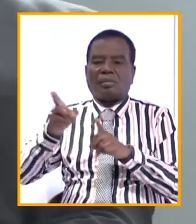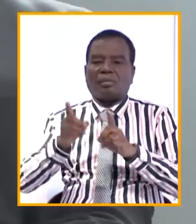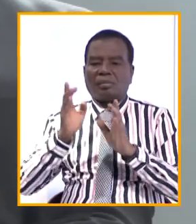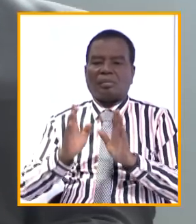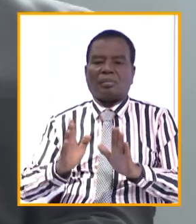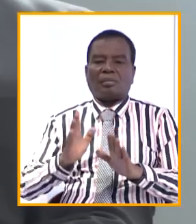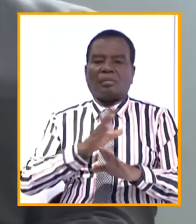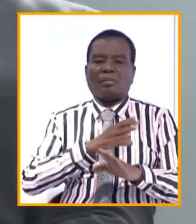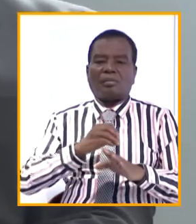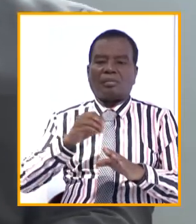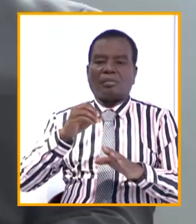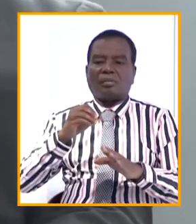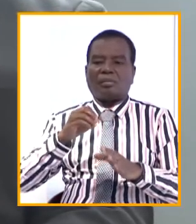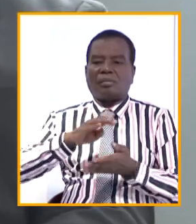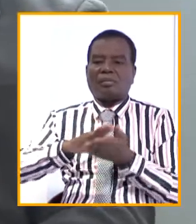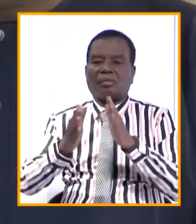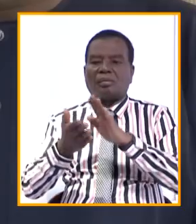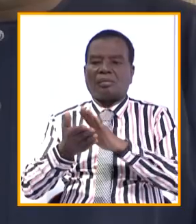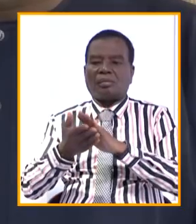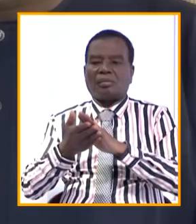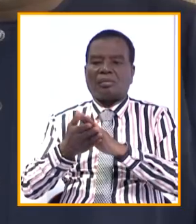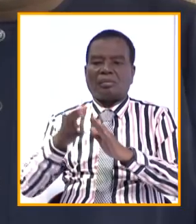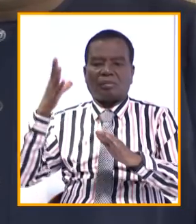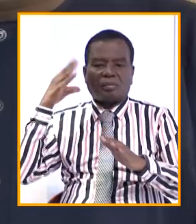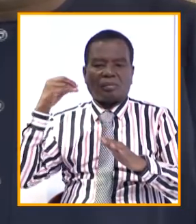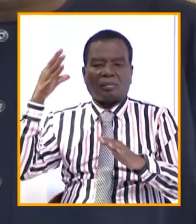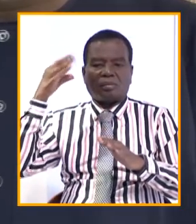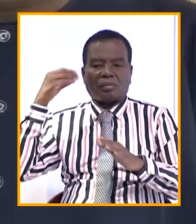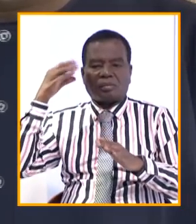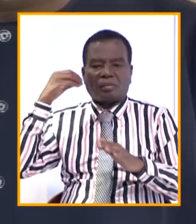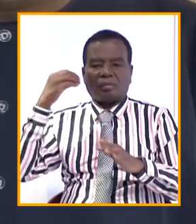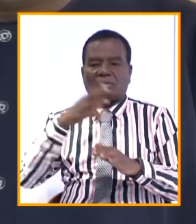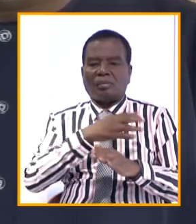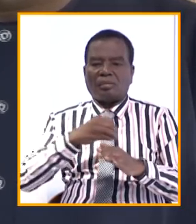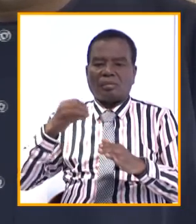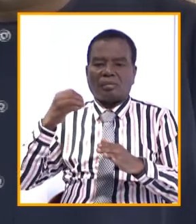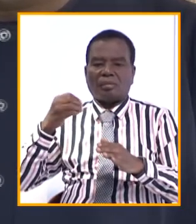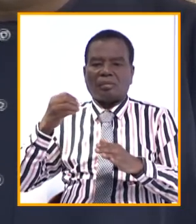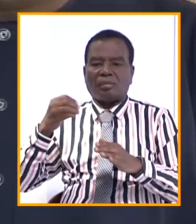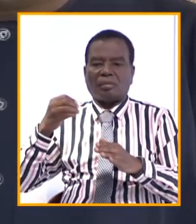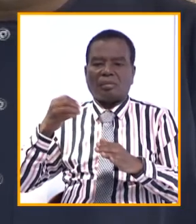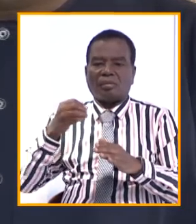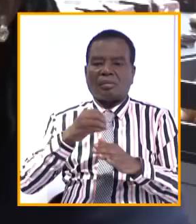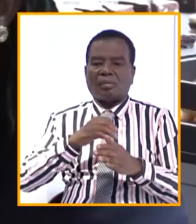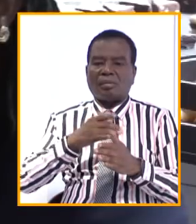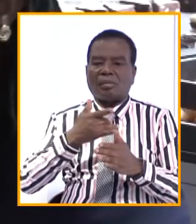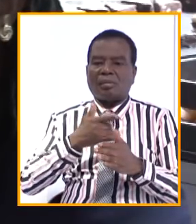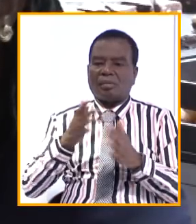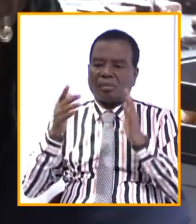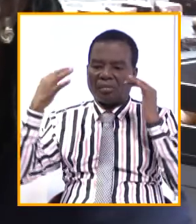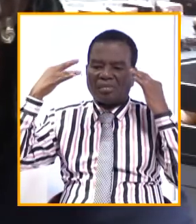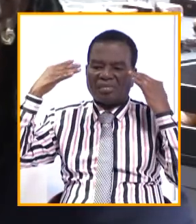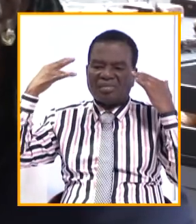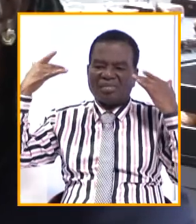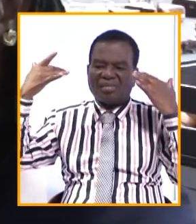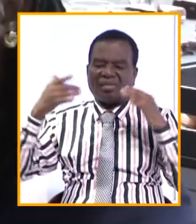STI, l'échange d'expérience en matière d'évaluation des projets soumis à financement, de suivi évaluation des projets